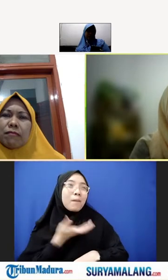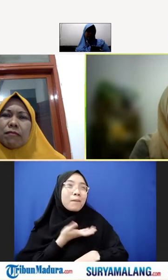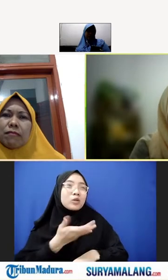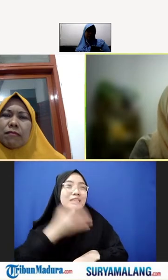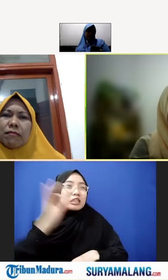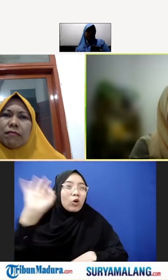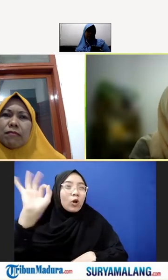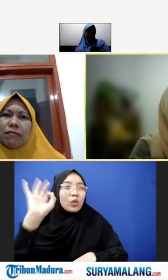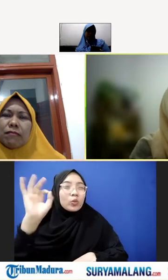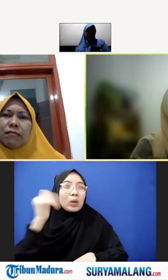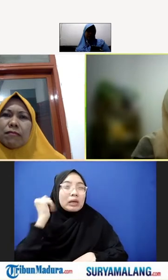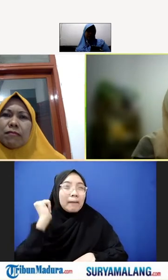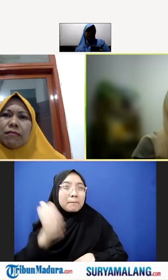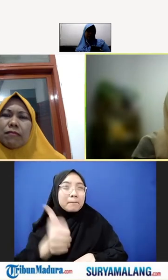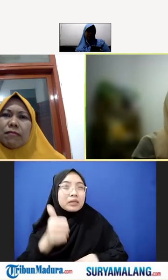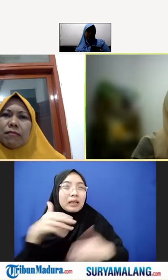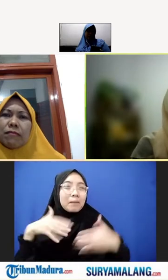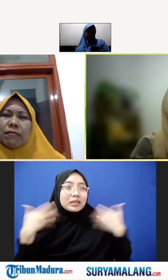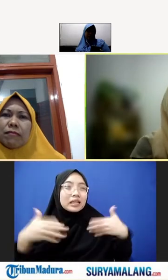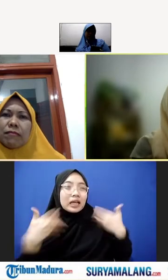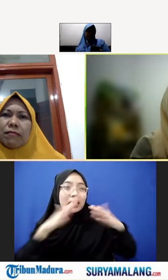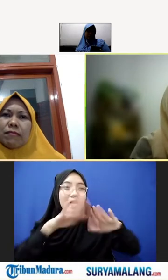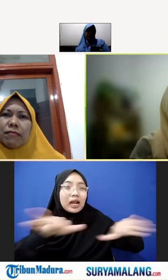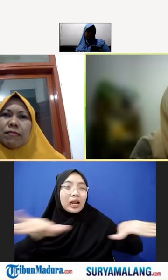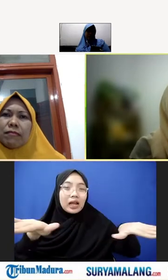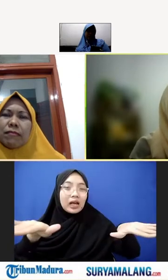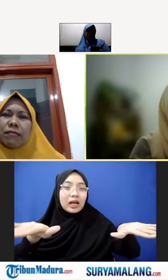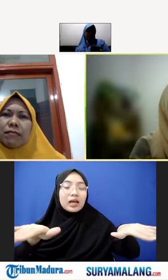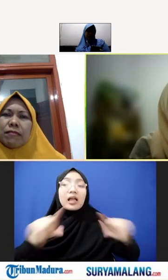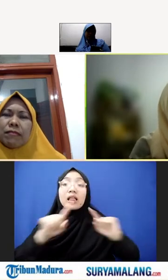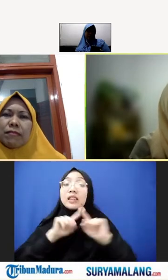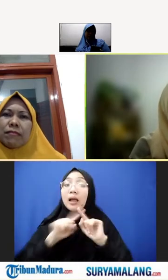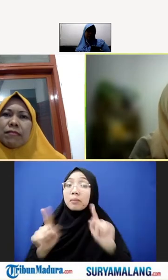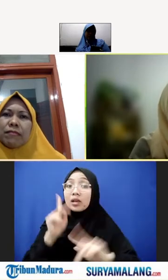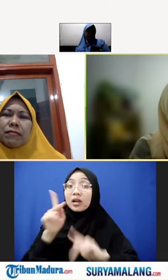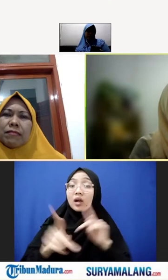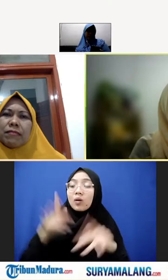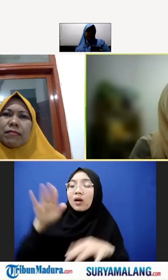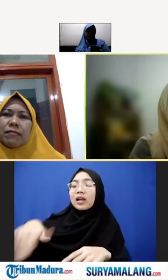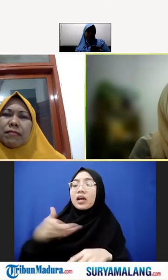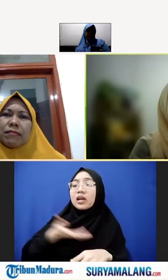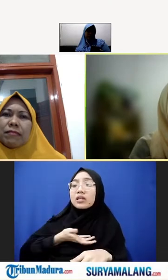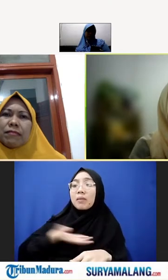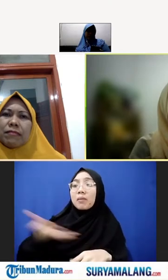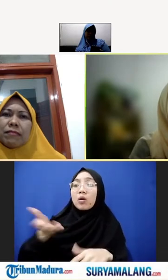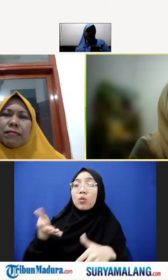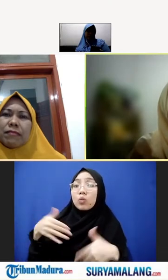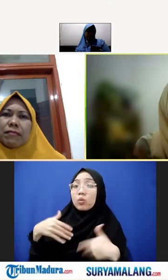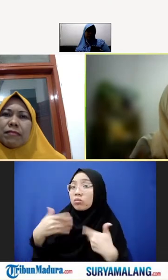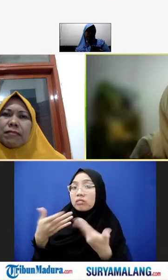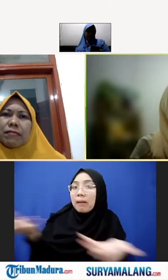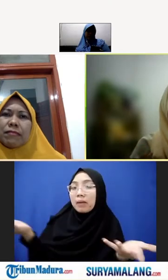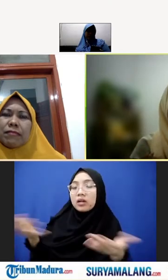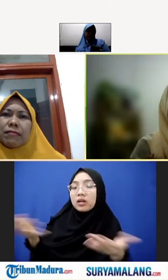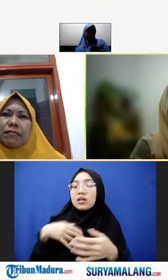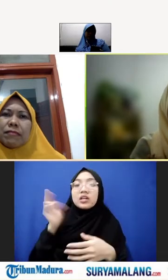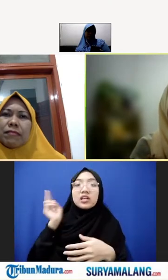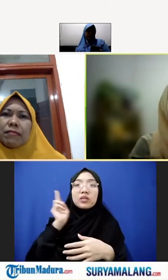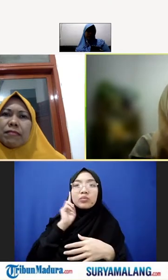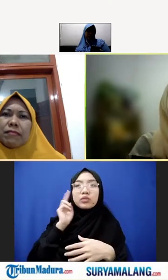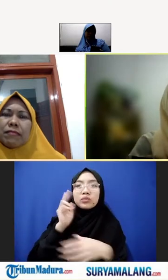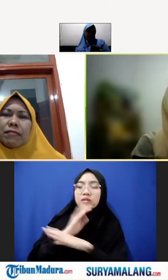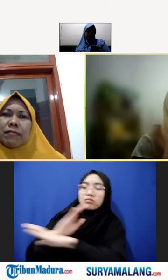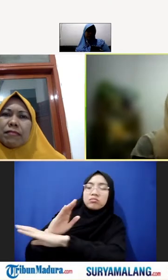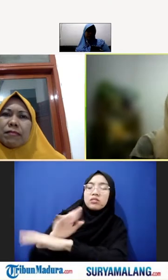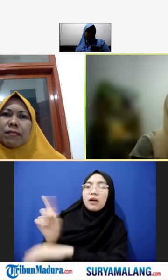bisa nyenengin anak aku. Tapi kalau yang anaknya pengen apa, ibu di satu sisi juga nggak bolehin, nggak